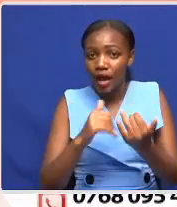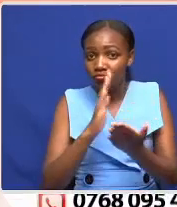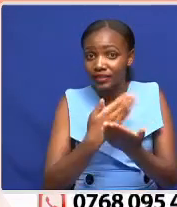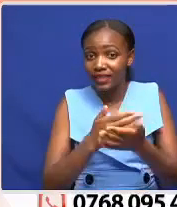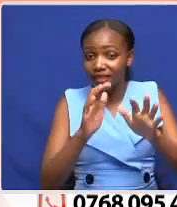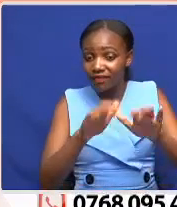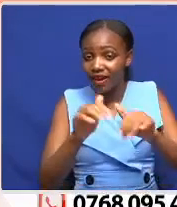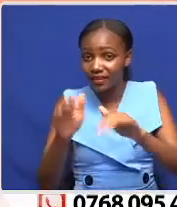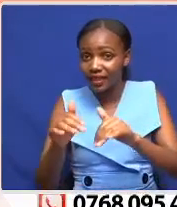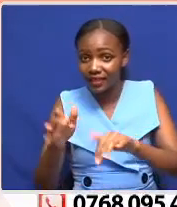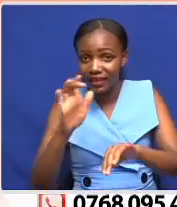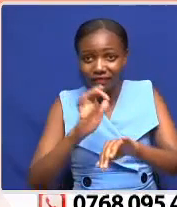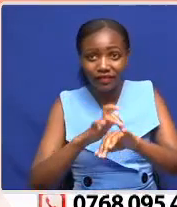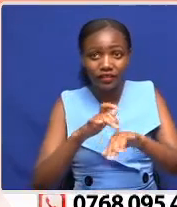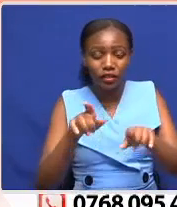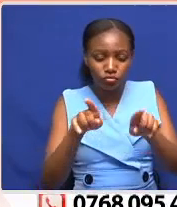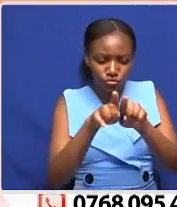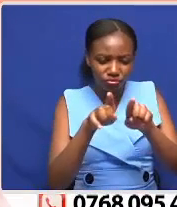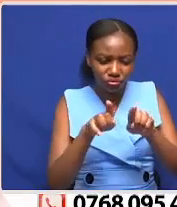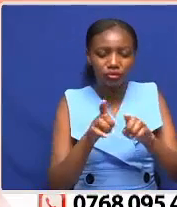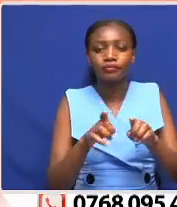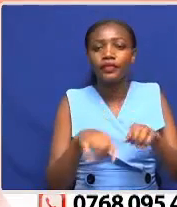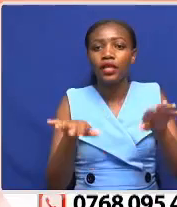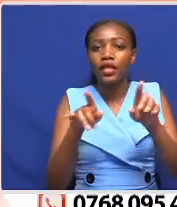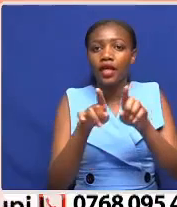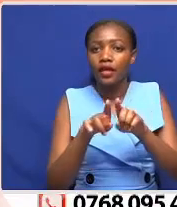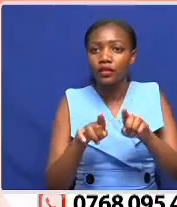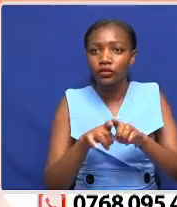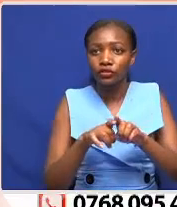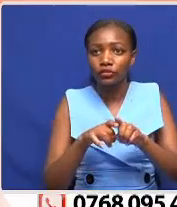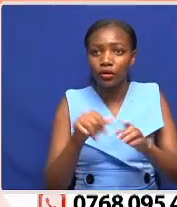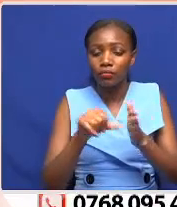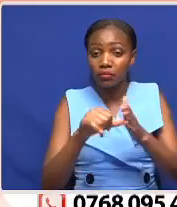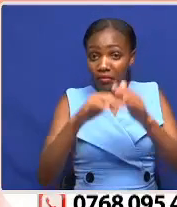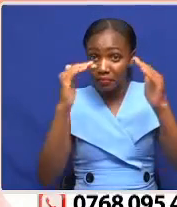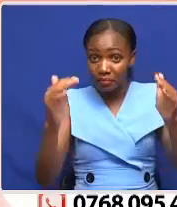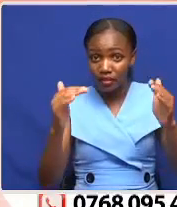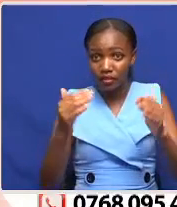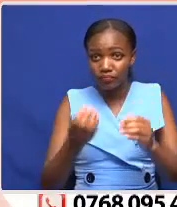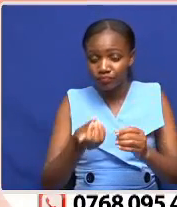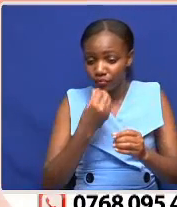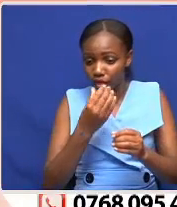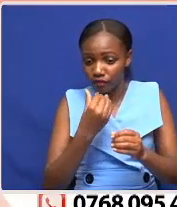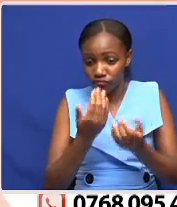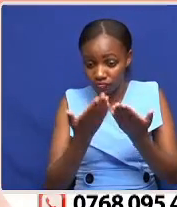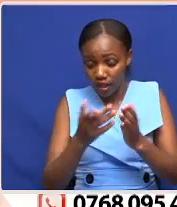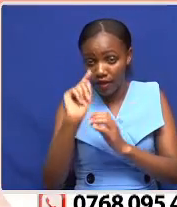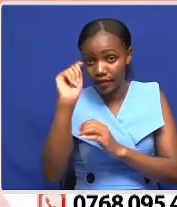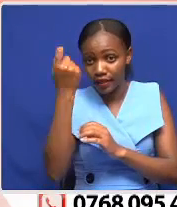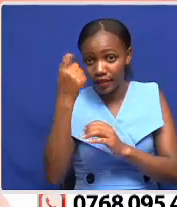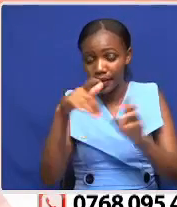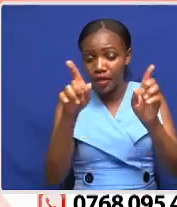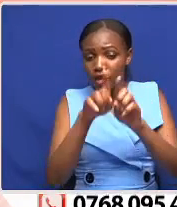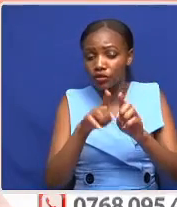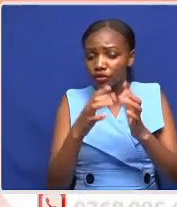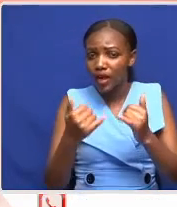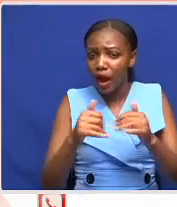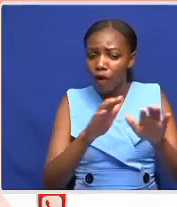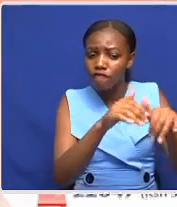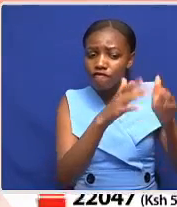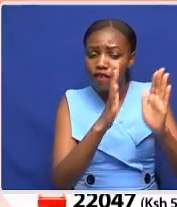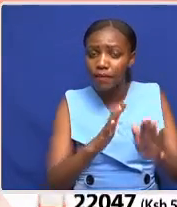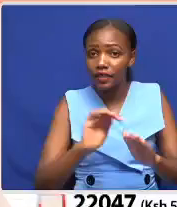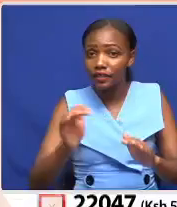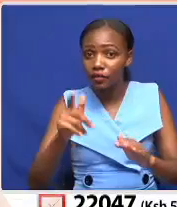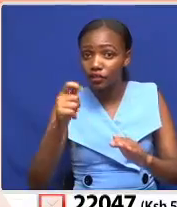kilimo imeathirika pakubwa na kuwa tishio kwa usalama wa chakula wa taifa hili. Na sasa wakulima katika